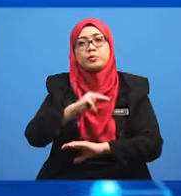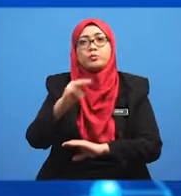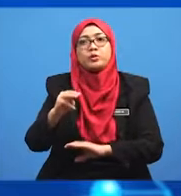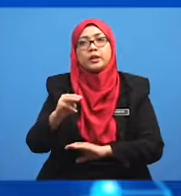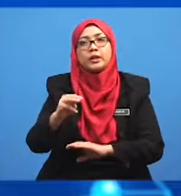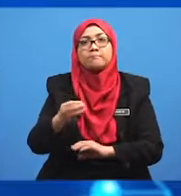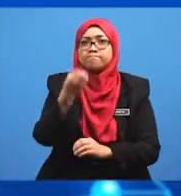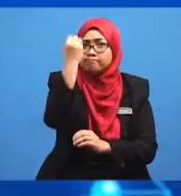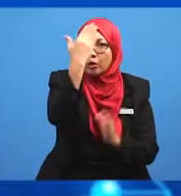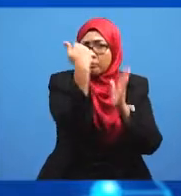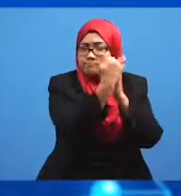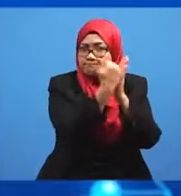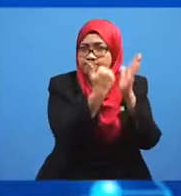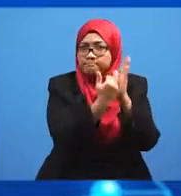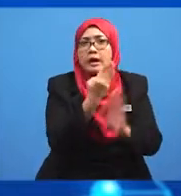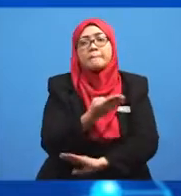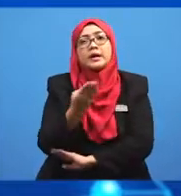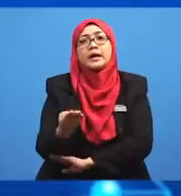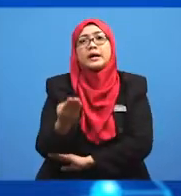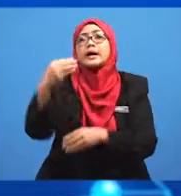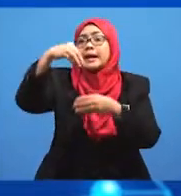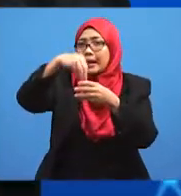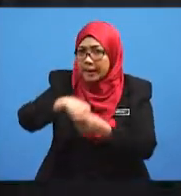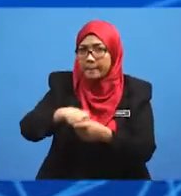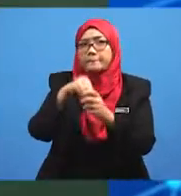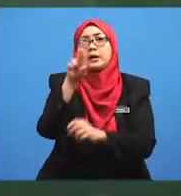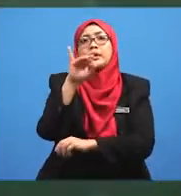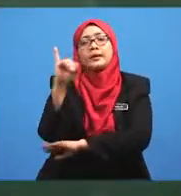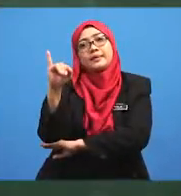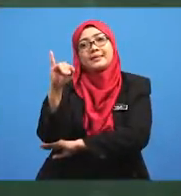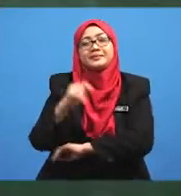atau unsur yang tergolong sebagai radioisotop.